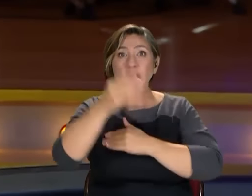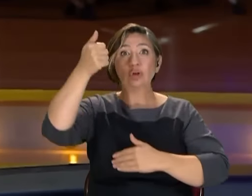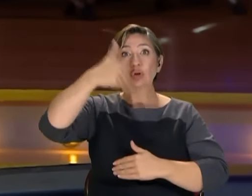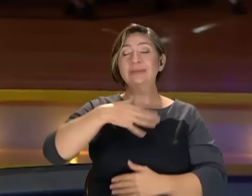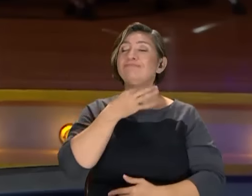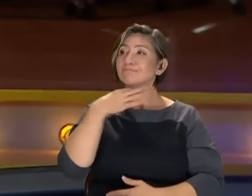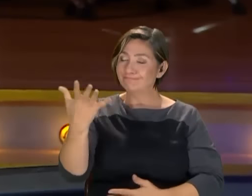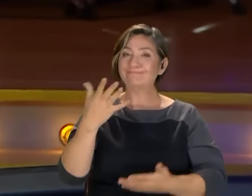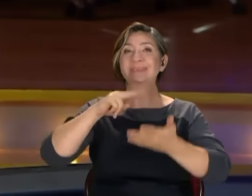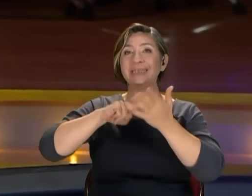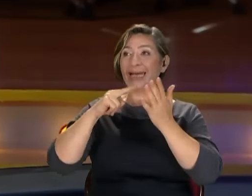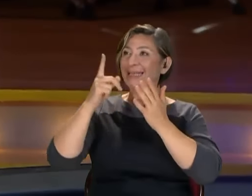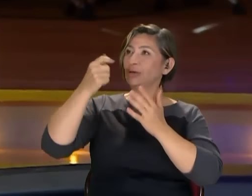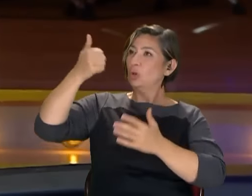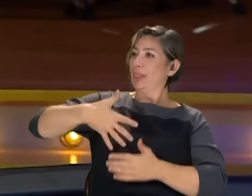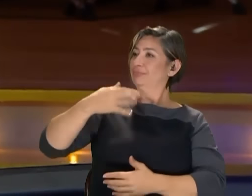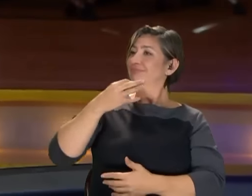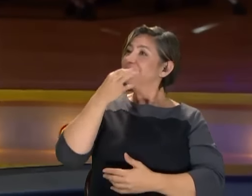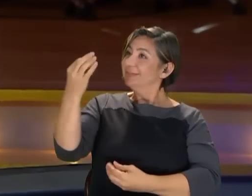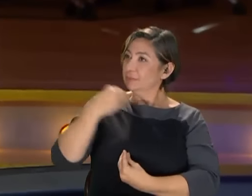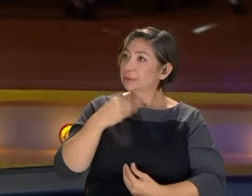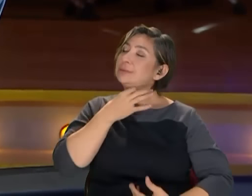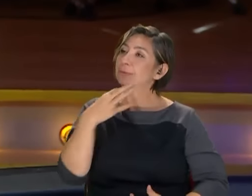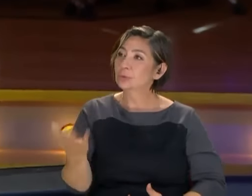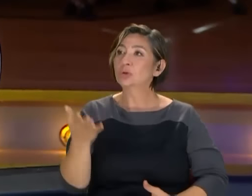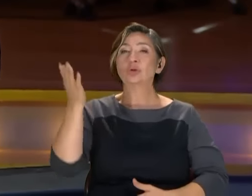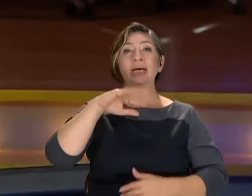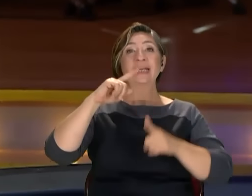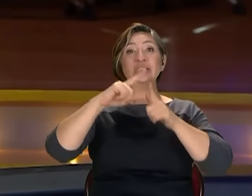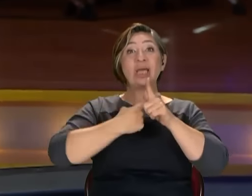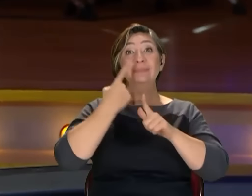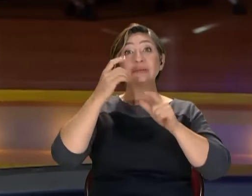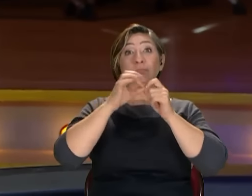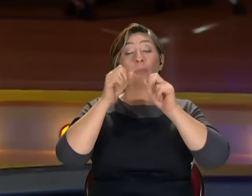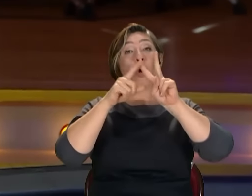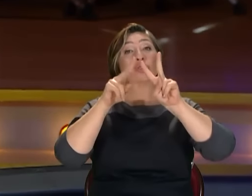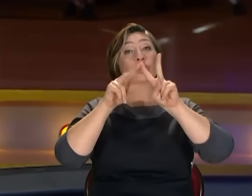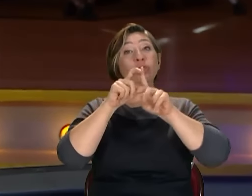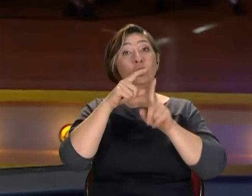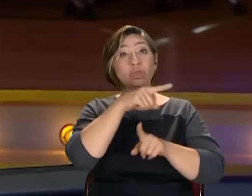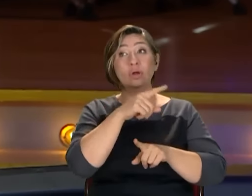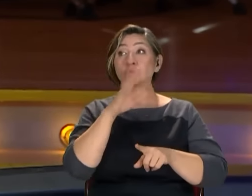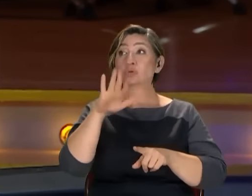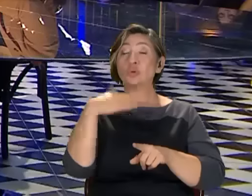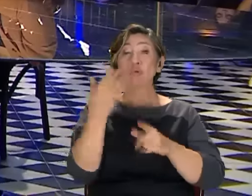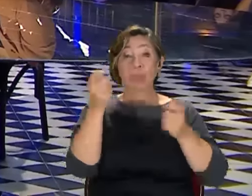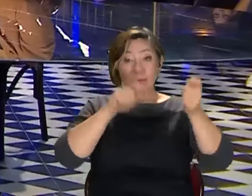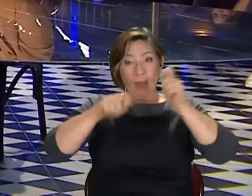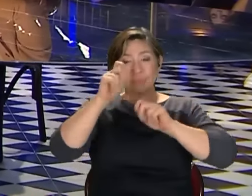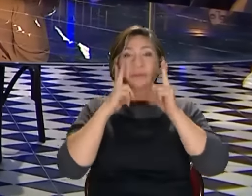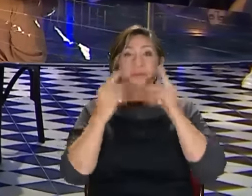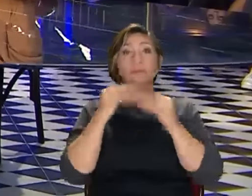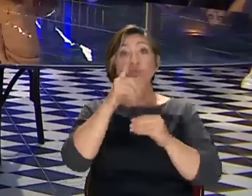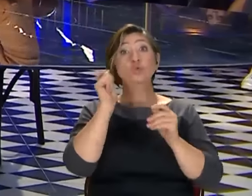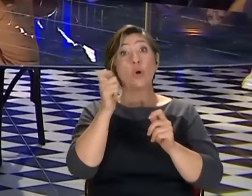yönetimi sağ olsunlar, idarecileri bana bu izni verdiler. Sonra James Bond ondan sonra ve çok güzel onarılmış. Siz